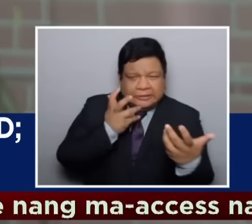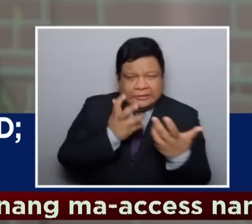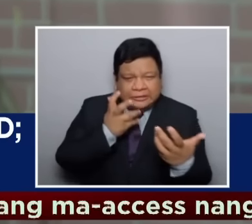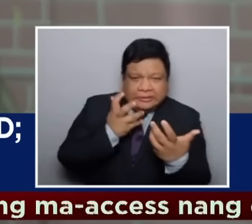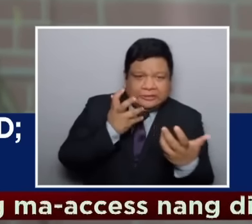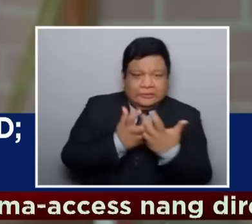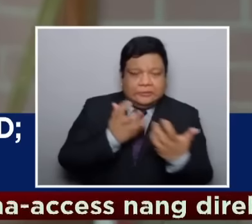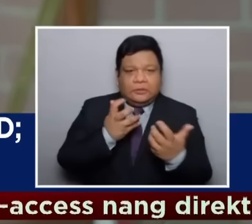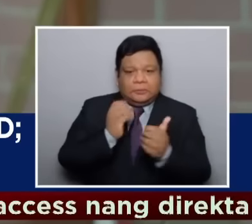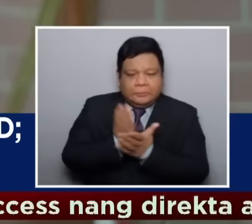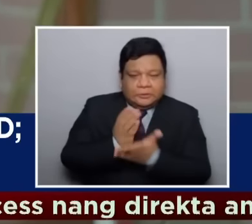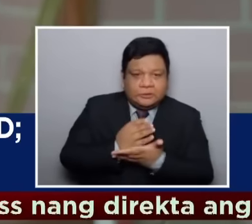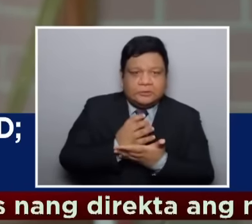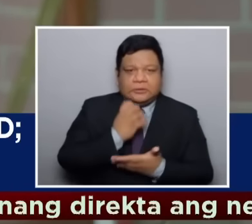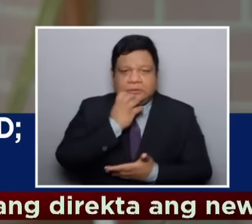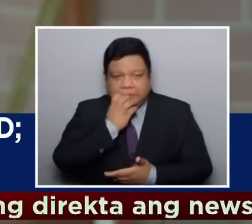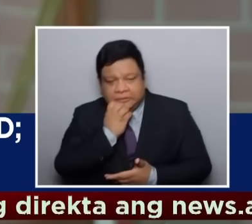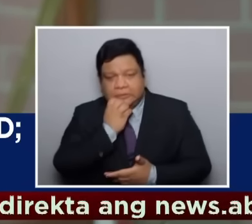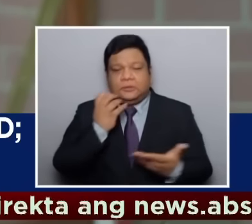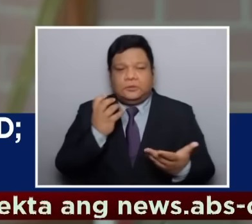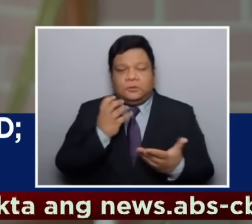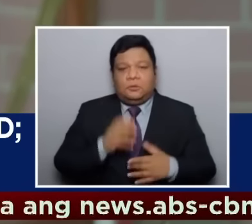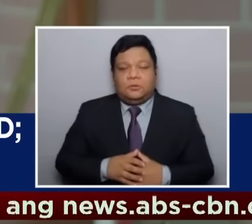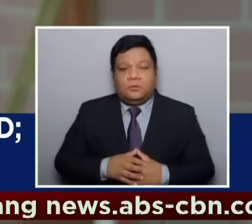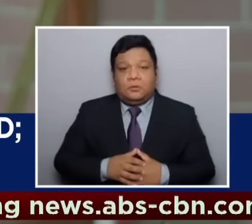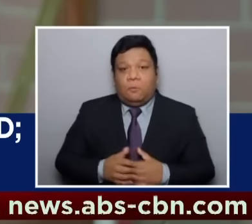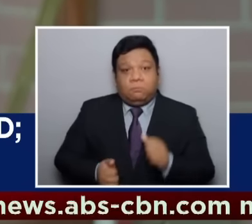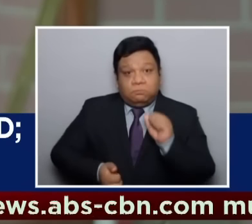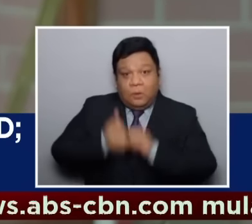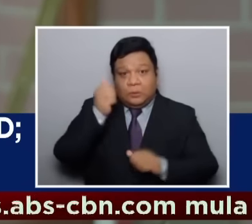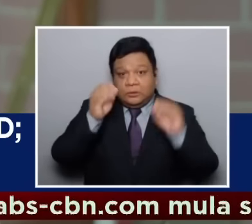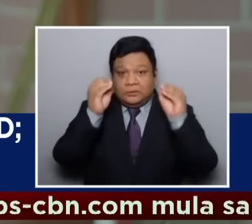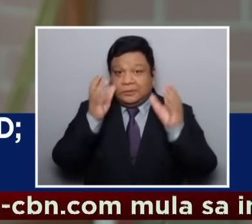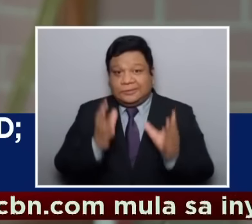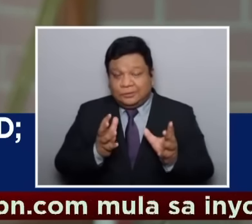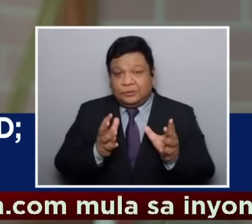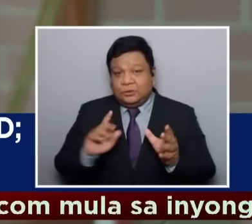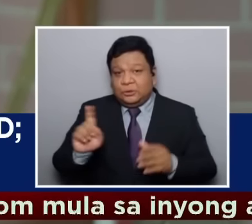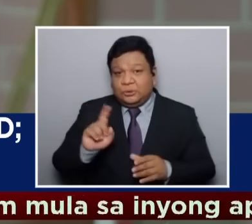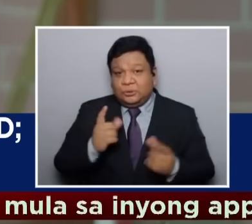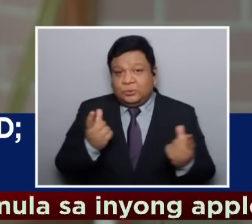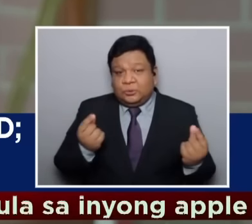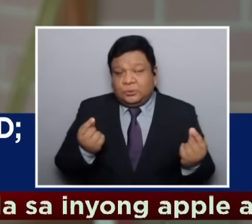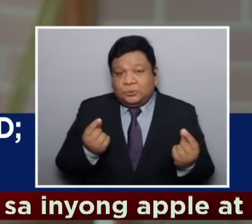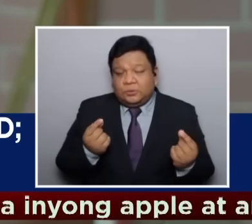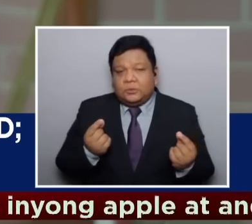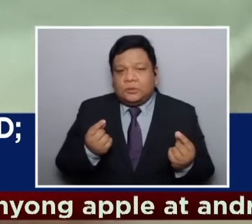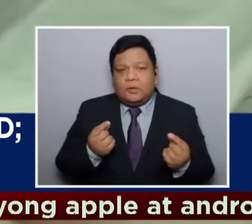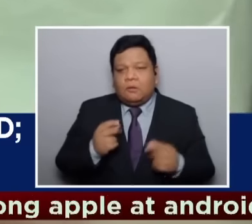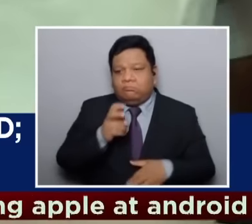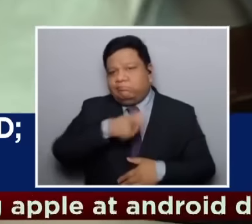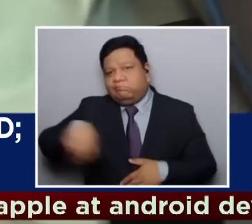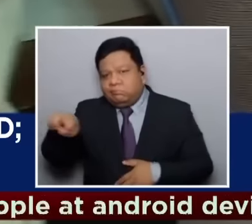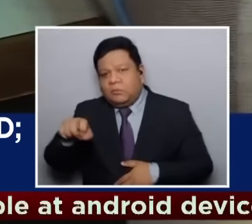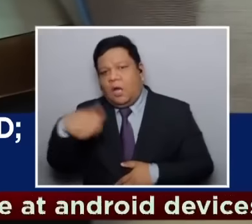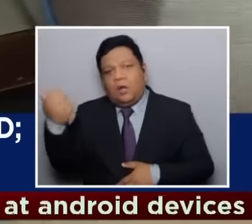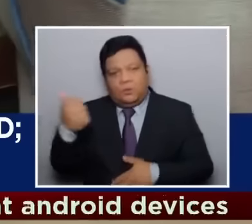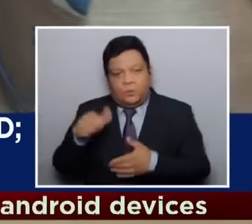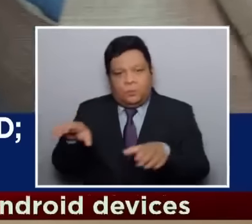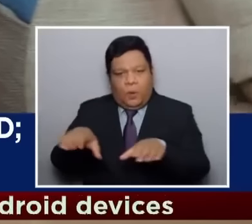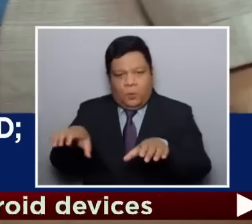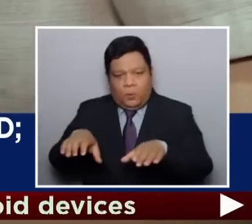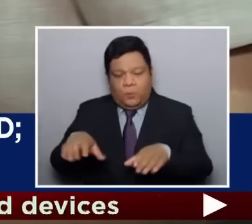kailangan mong mamaluktot. Most of the teachers rather, no? Ang ginagawa namin, nagsa-sideline talaga kami. Nagtitinda si